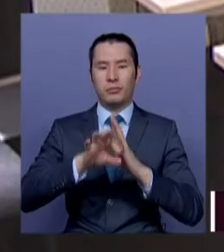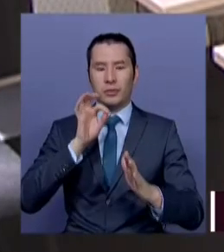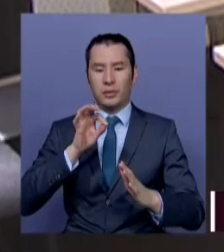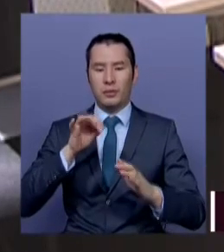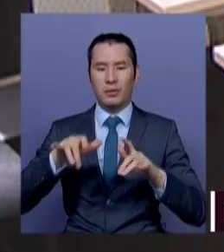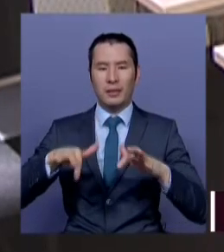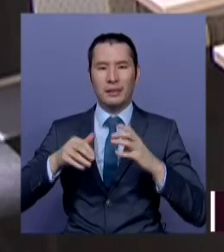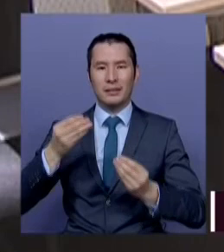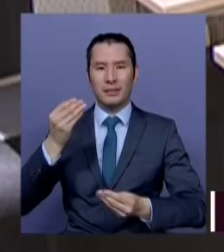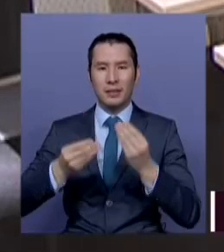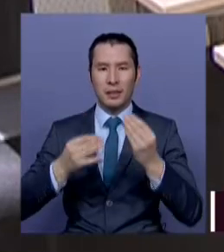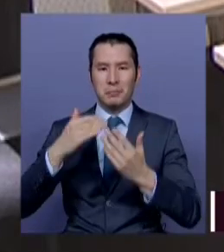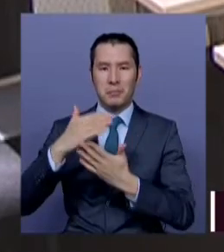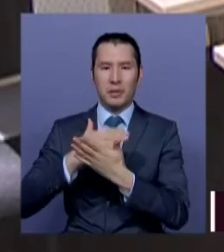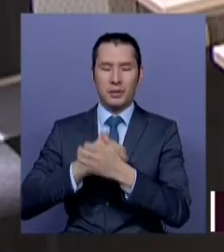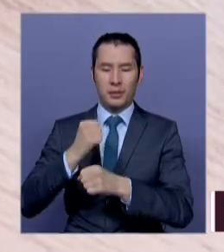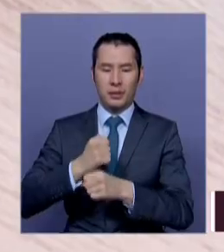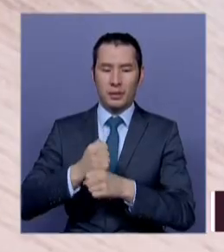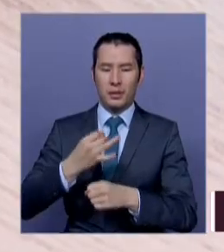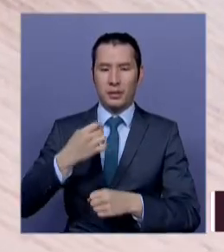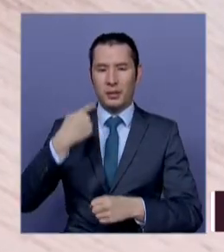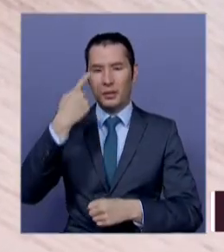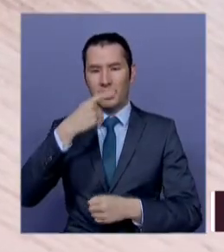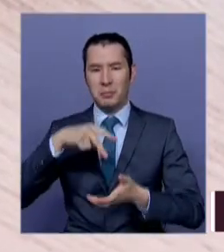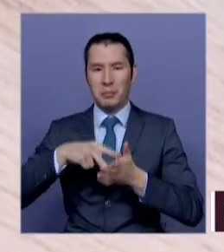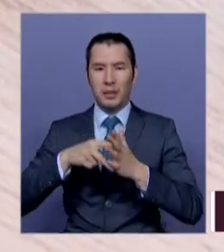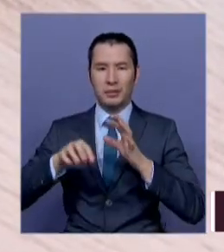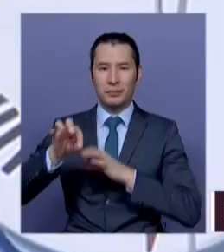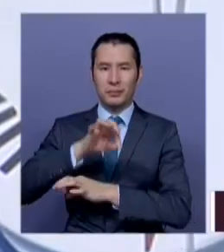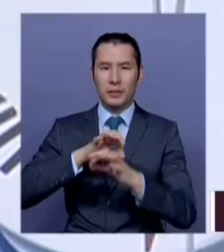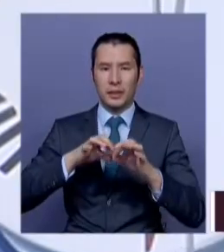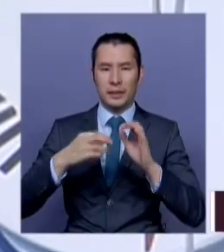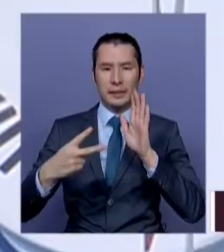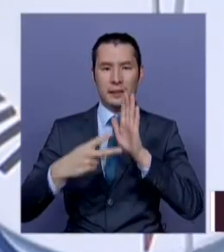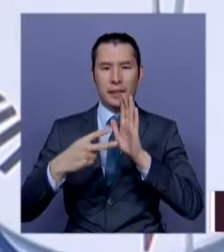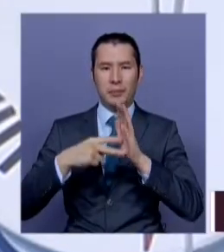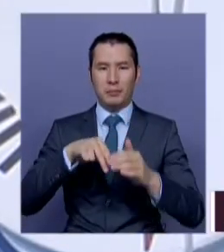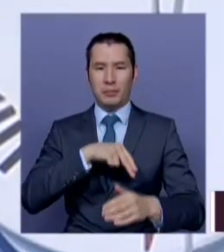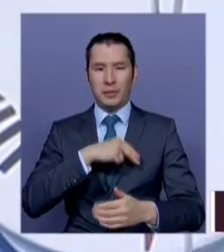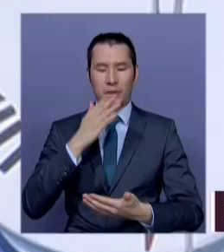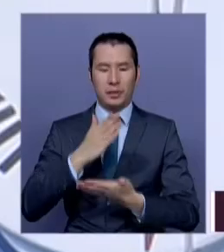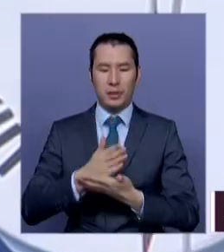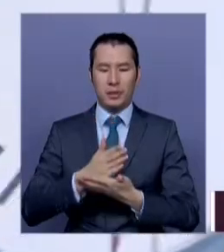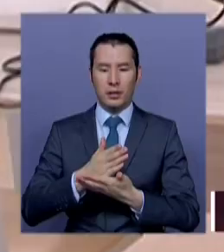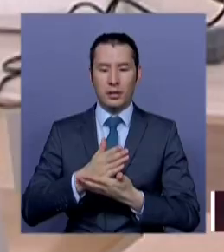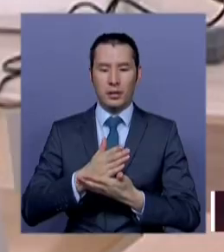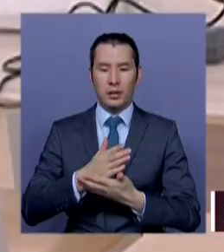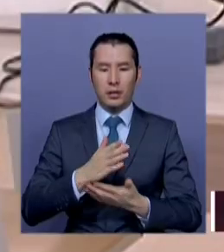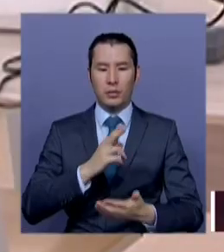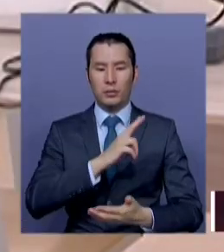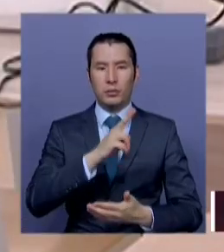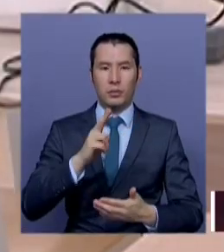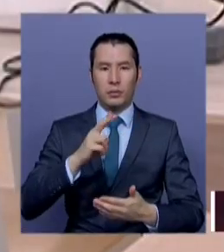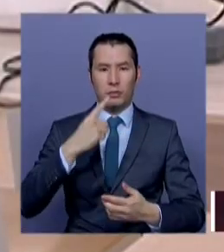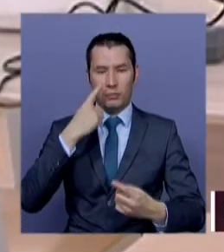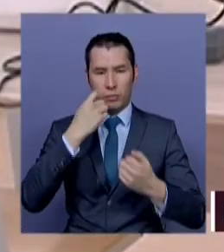ойын және бағдарлама жасау, жеке жобаларды таныстыру секілді 7 номинация бар. Ал тыңнан түрен салып байқауда бақ сынап